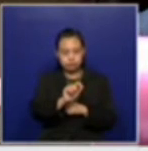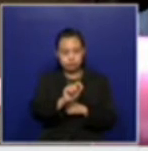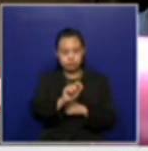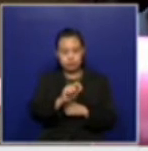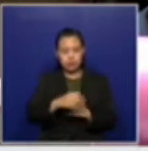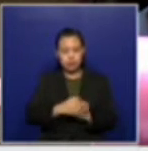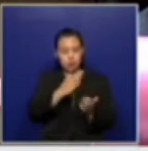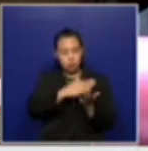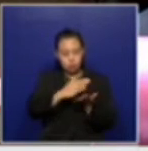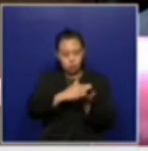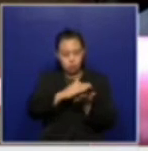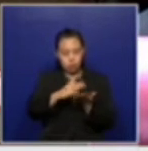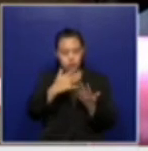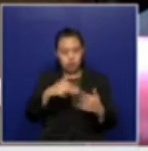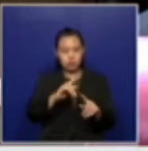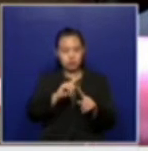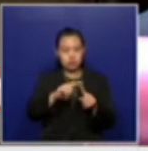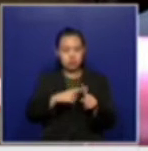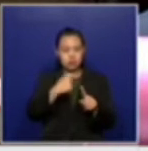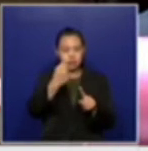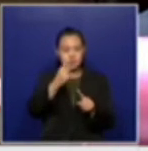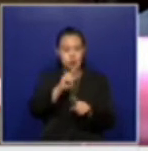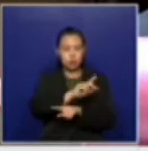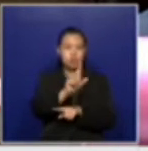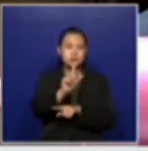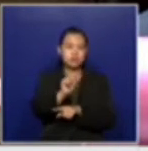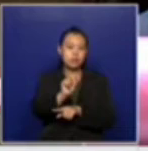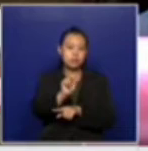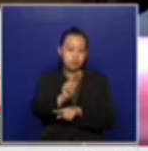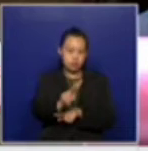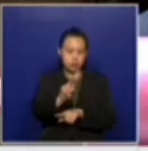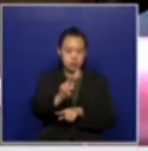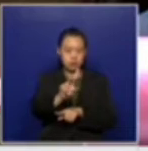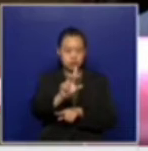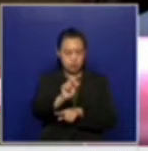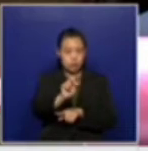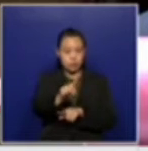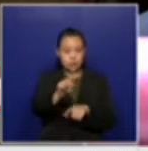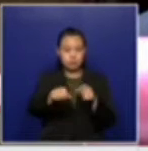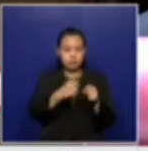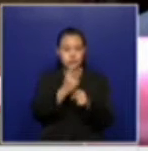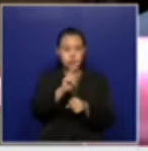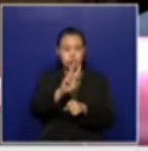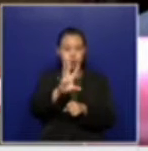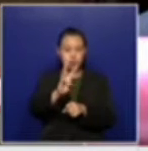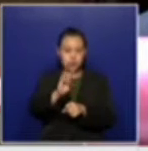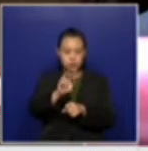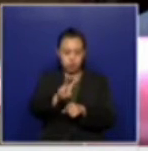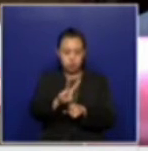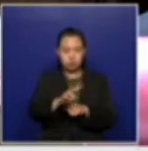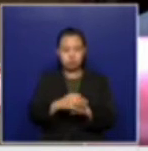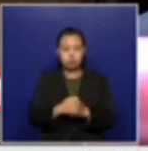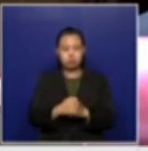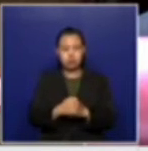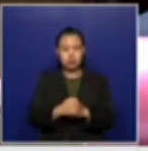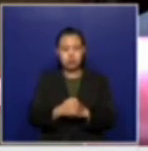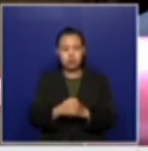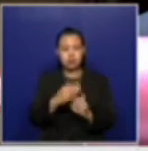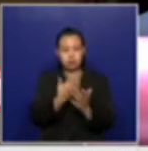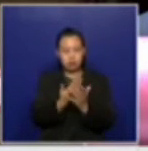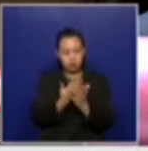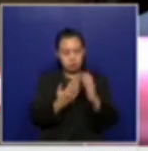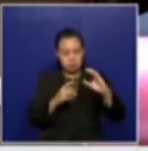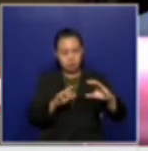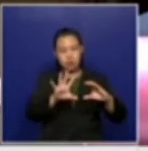างณวันที่31ธันวาคม2562และต้องเป็นลูกค้ารายเดิมมีวงเงินไม่เกิน500ล้าน